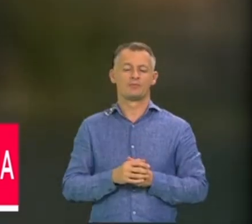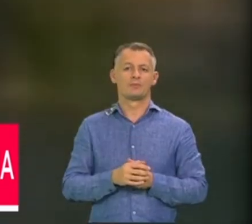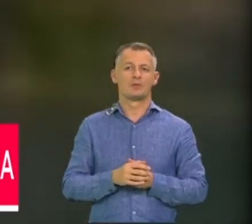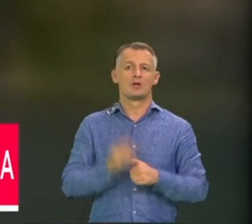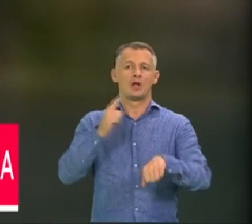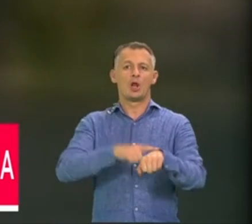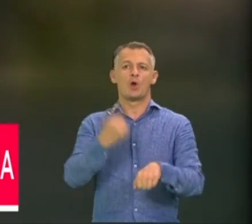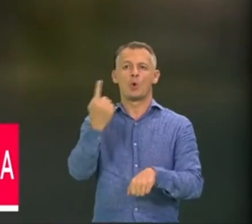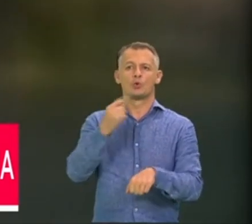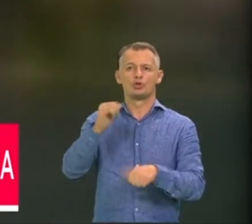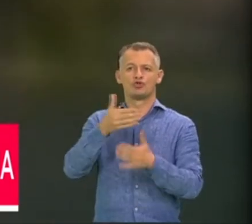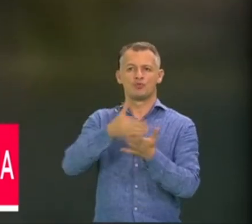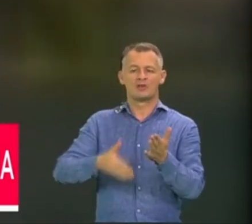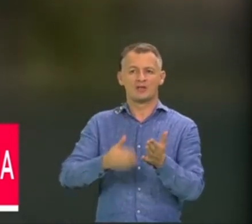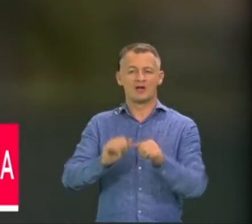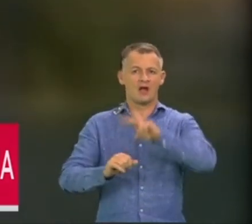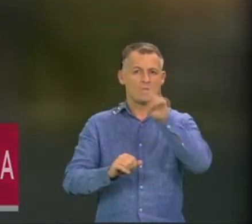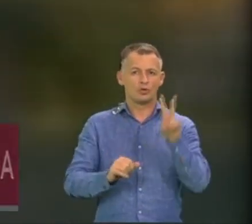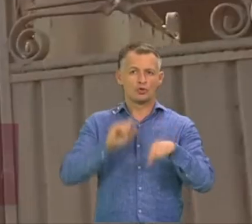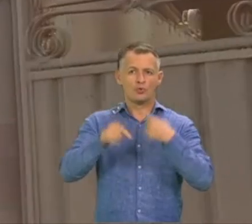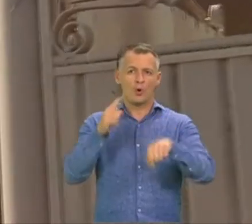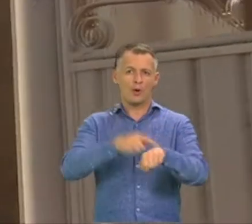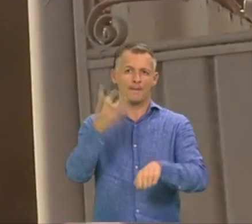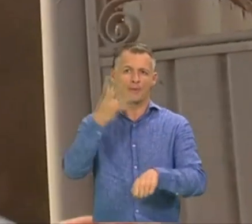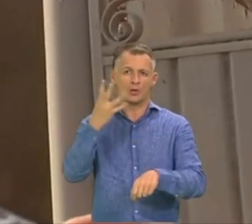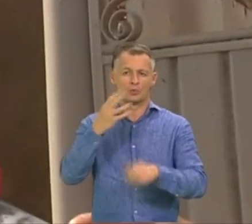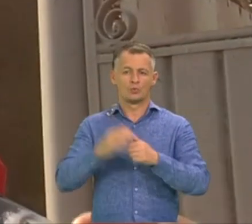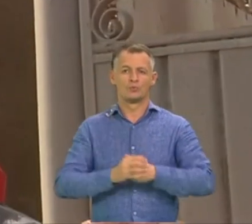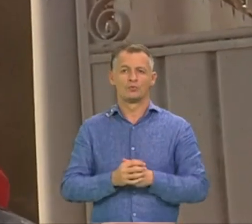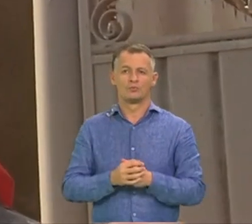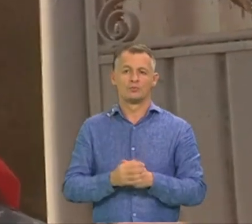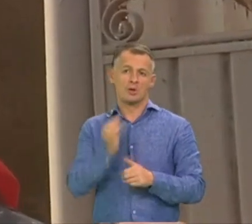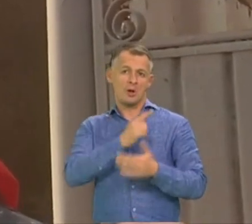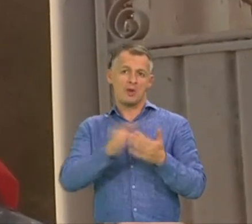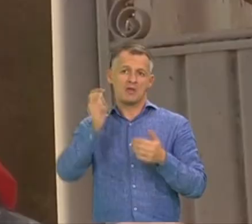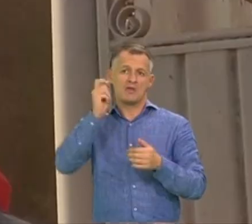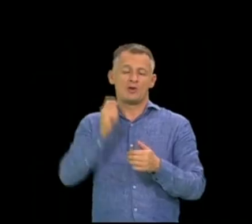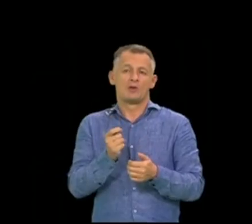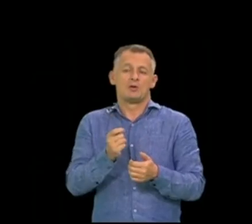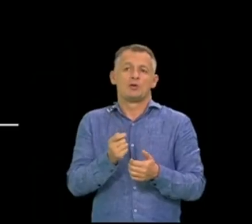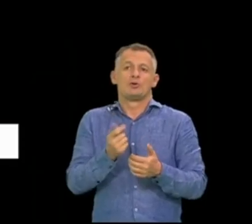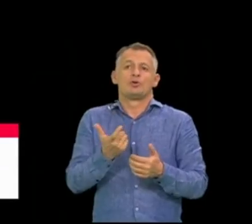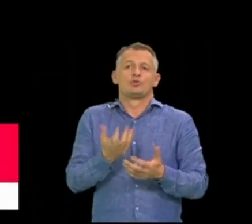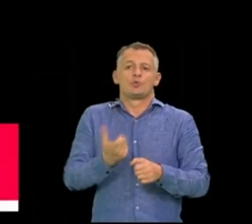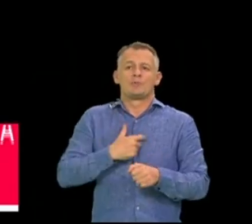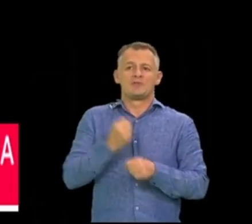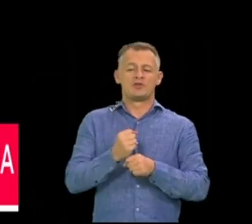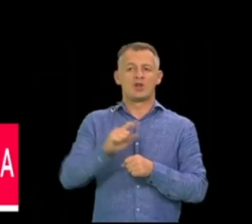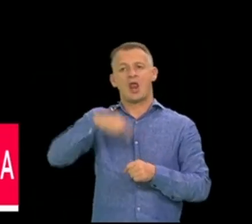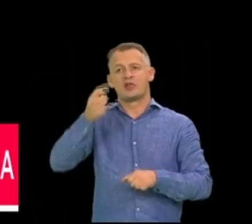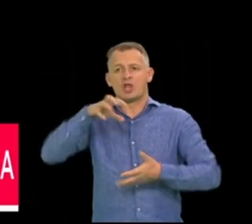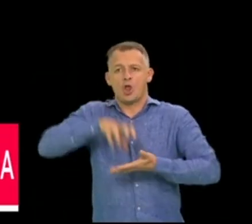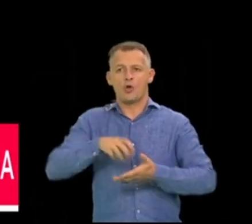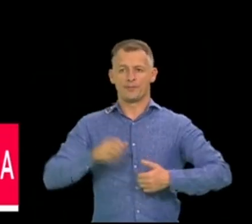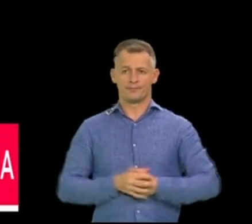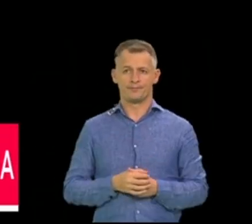jurul orei 1:30, al doilea după 4. Am ieșit afară, ca în altă parte unde poți să te duci? Să vedea fumul,